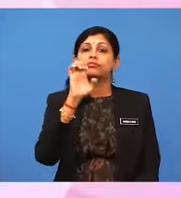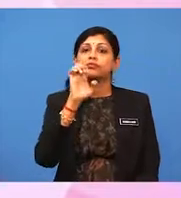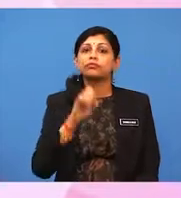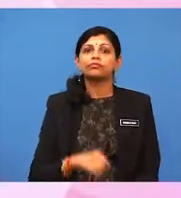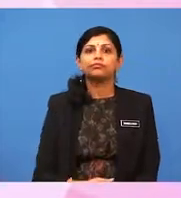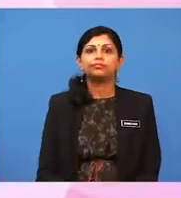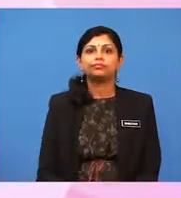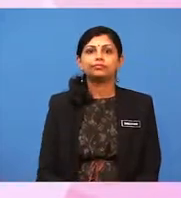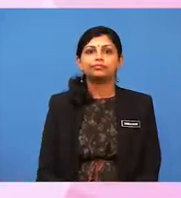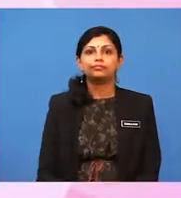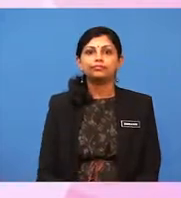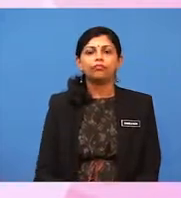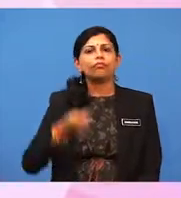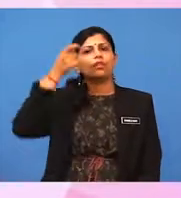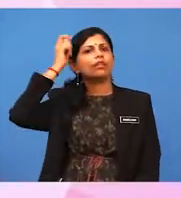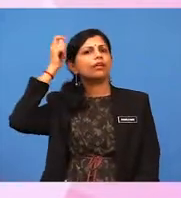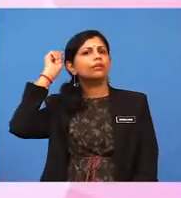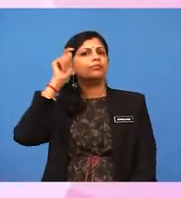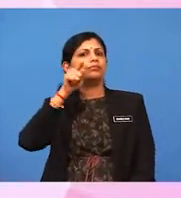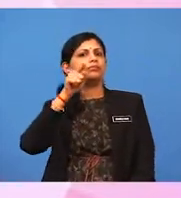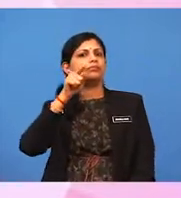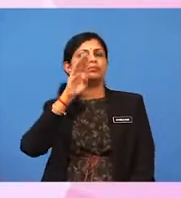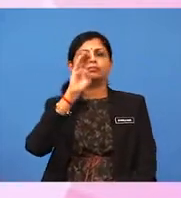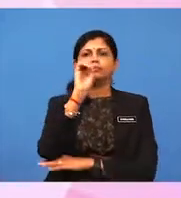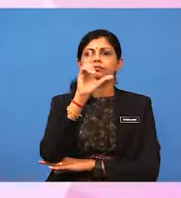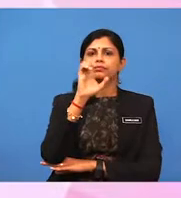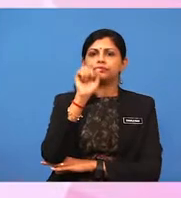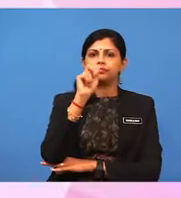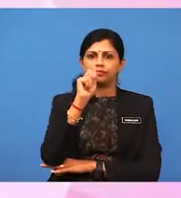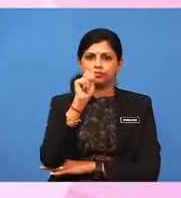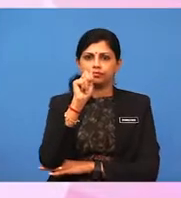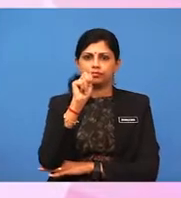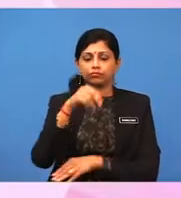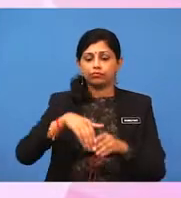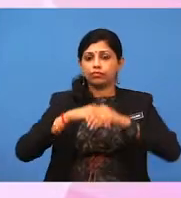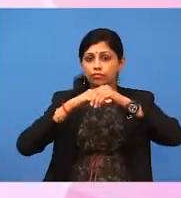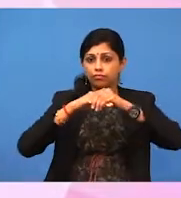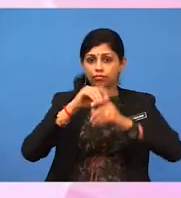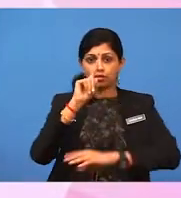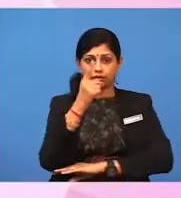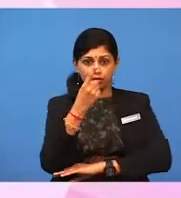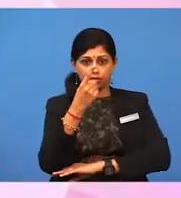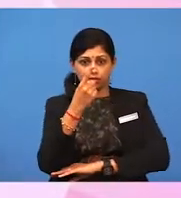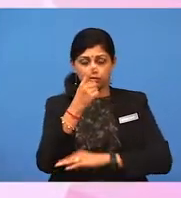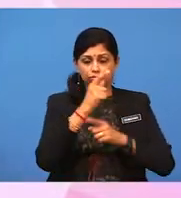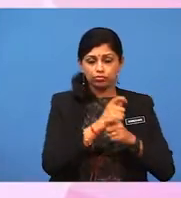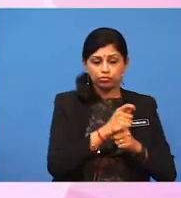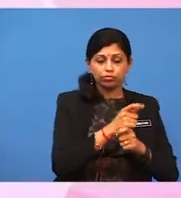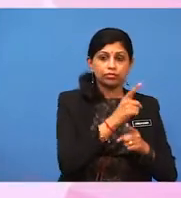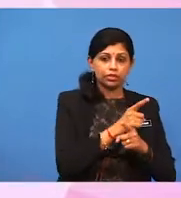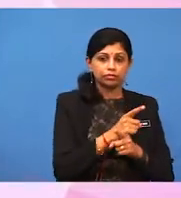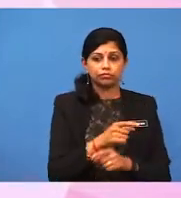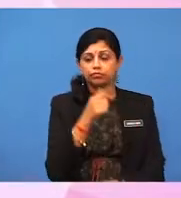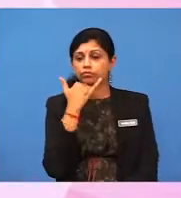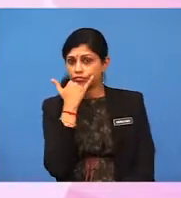Cuba kita ingat semula. Jenis data boolean hanya ada true atau benar dan false atau palsu sahaja.